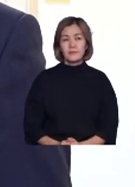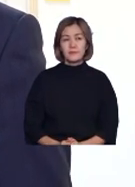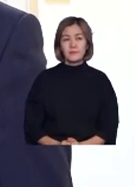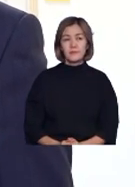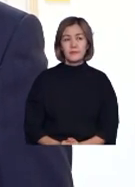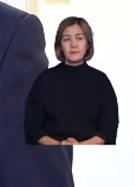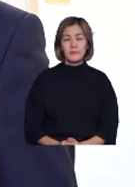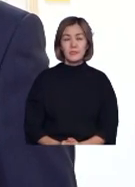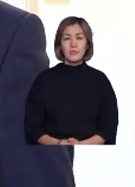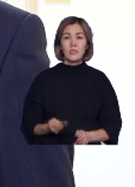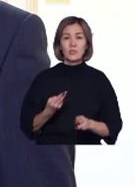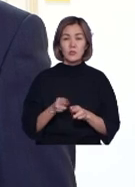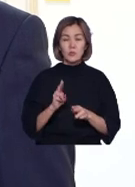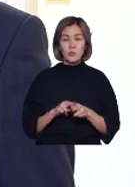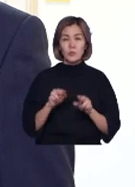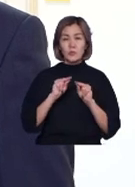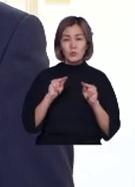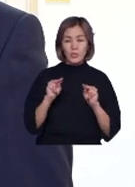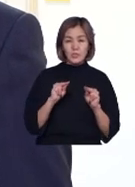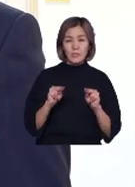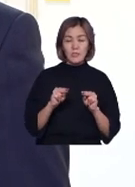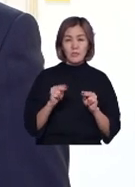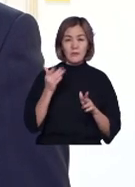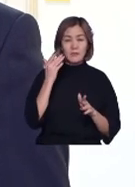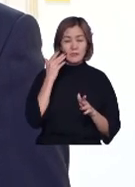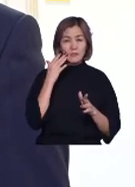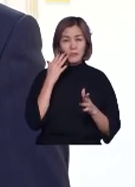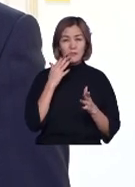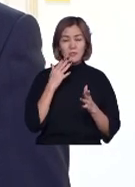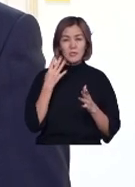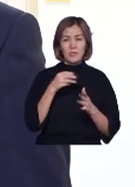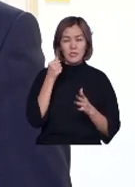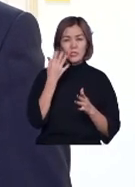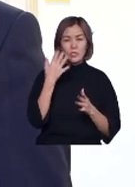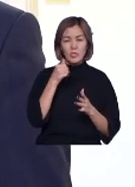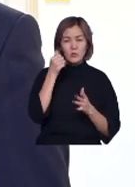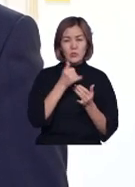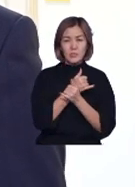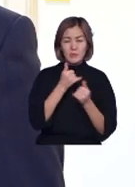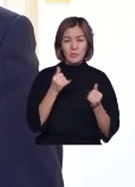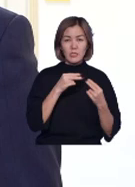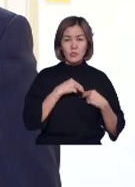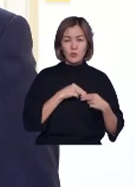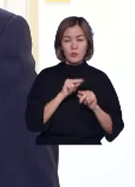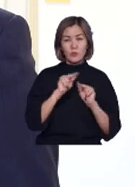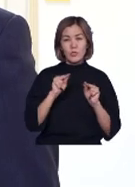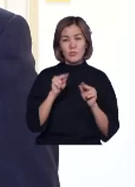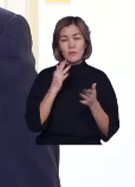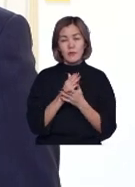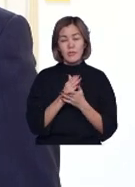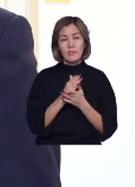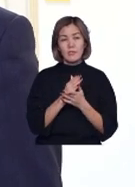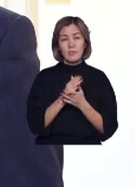кісілер. Сол осы ұстаздық жолында өмір бақи жұмыс жасап өткен 40 жылды, 50 жылға тағы жұмыс істеген ұстаздарымыздың барлығы